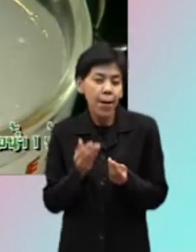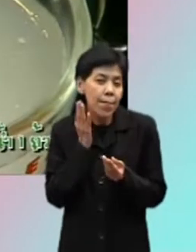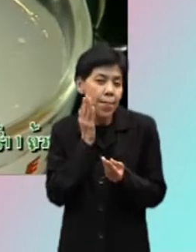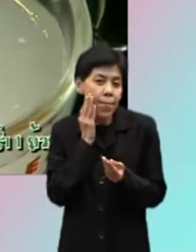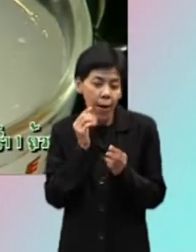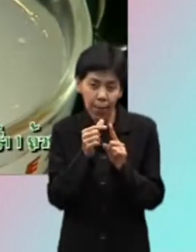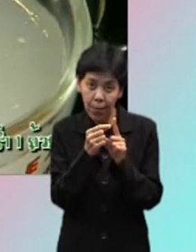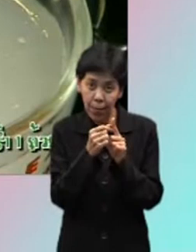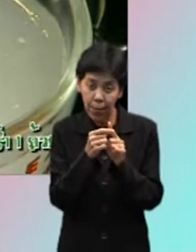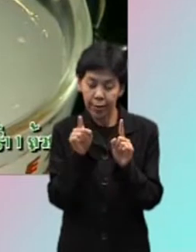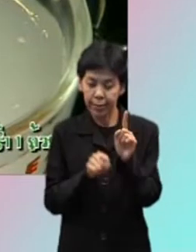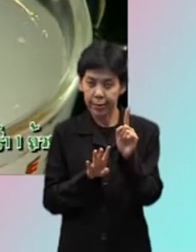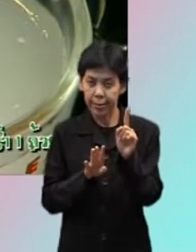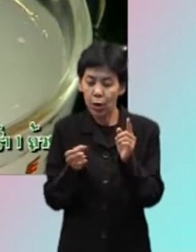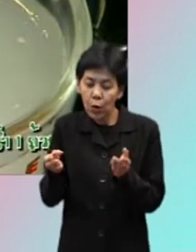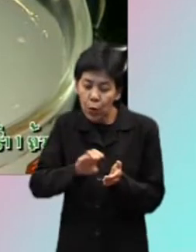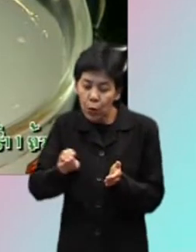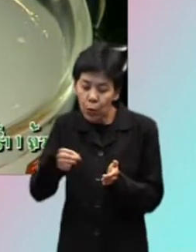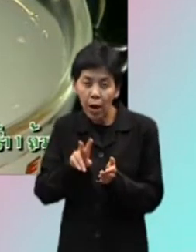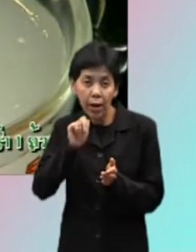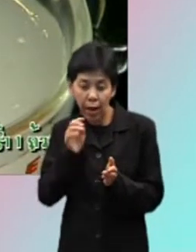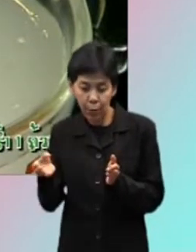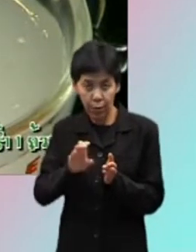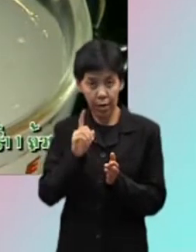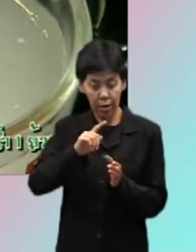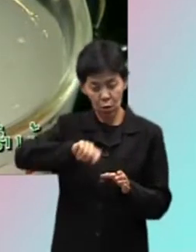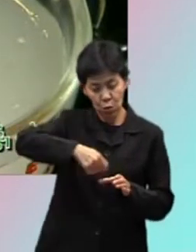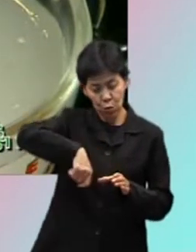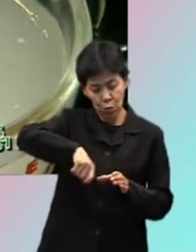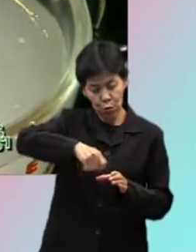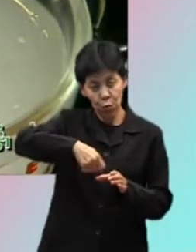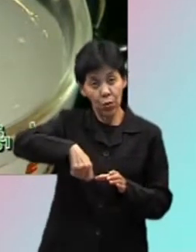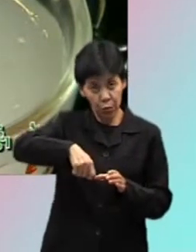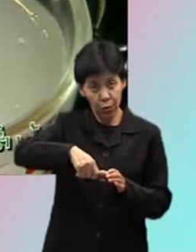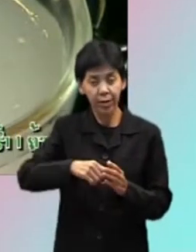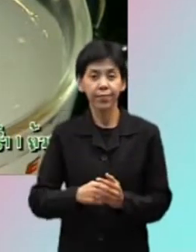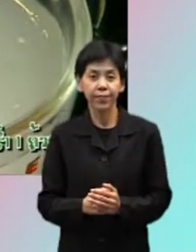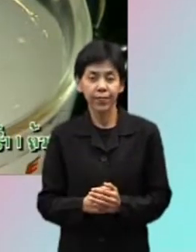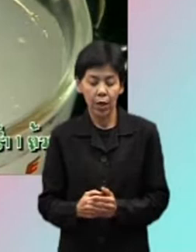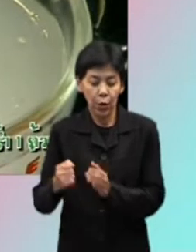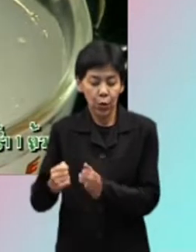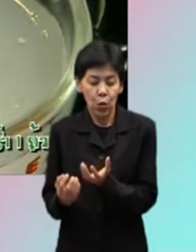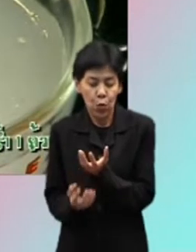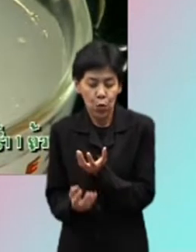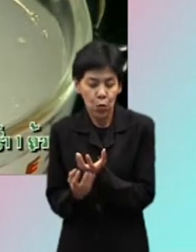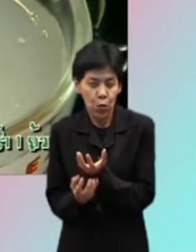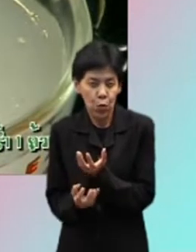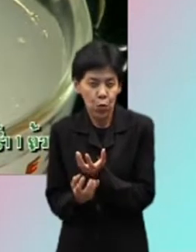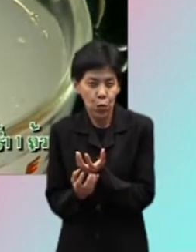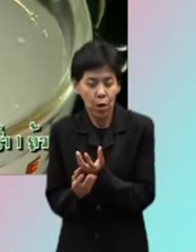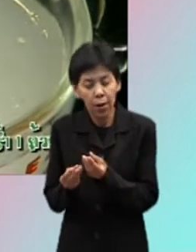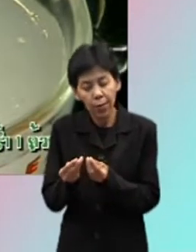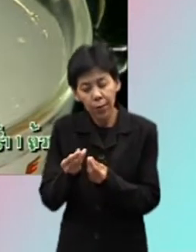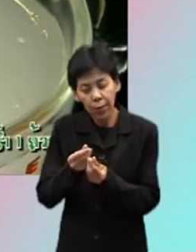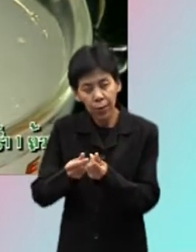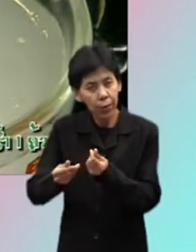ป้งข้าวโพดเศษ1ส่วน4ถ้วยผสมกับน้ำ1ถ้วยคนให้เข้ากันทีเดียวนะครับแล้วก็นำไปตั้งไฟอ่อนๆให้แป้งสุ